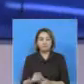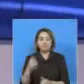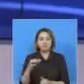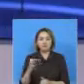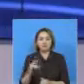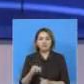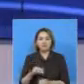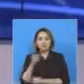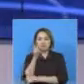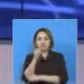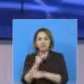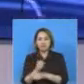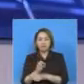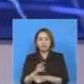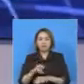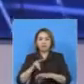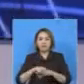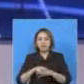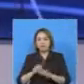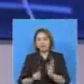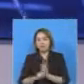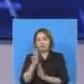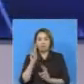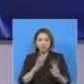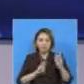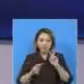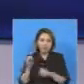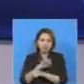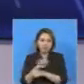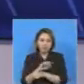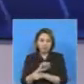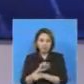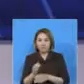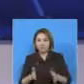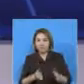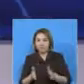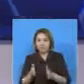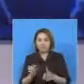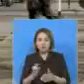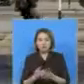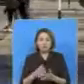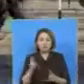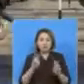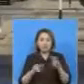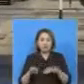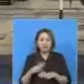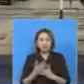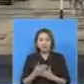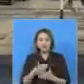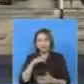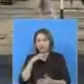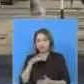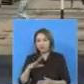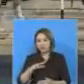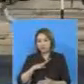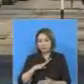1 апреля сотрудники административной полиции приступили к проверке автомобильных дорог и сооружений. При проведении обследования особое